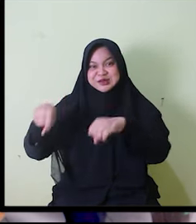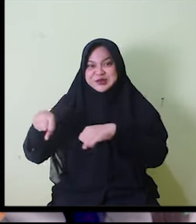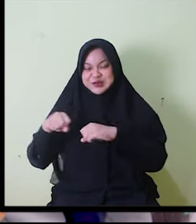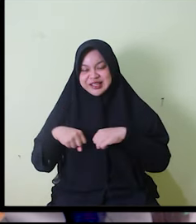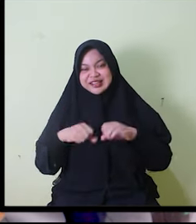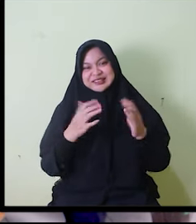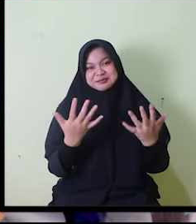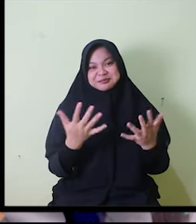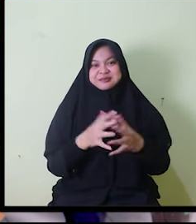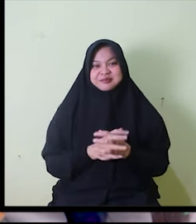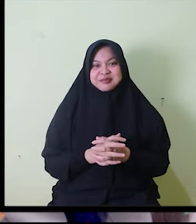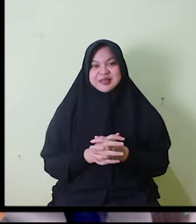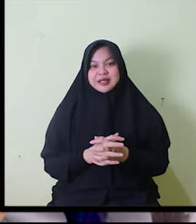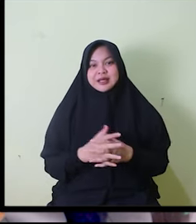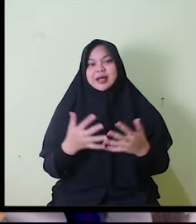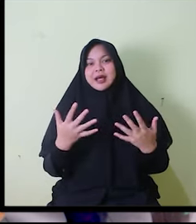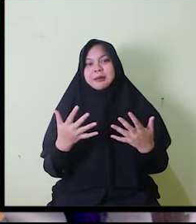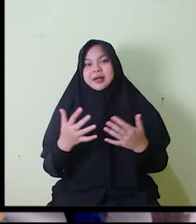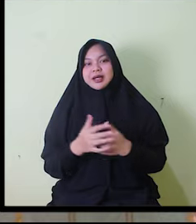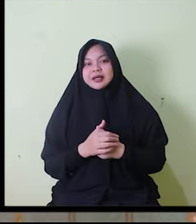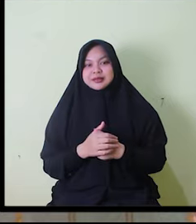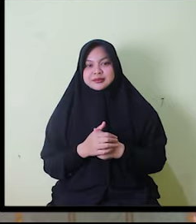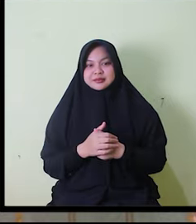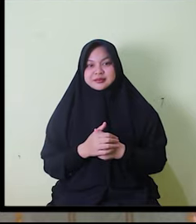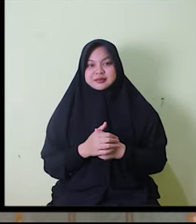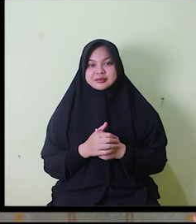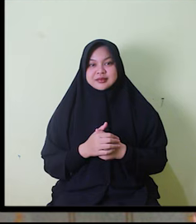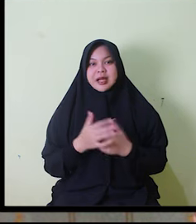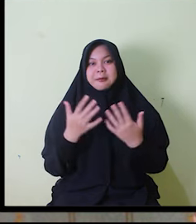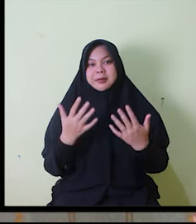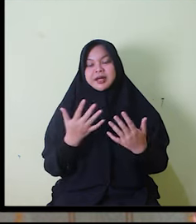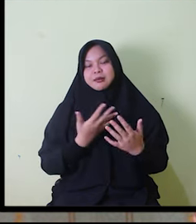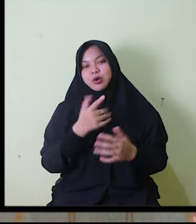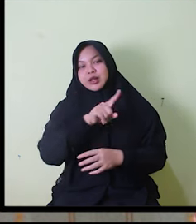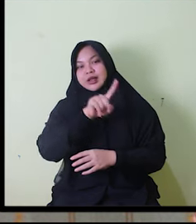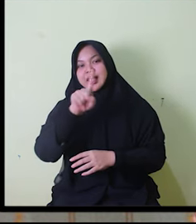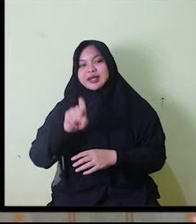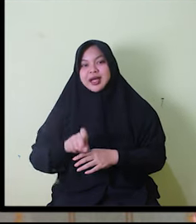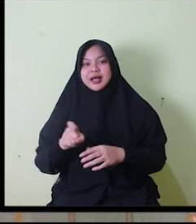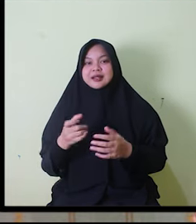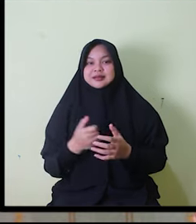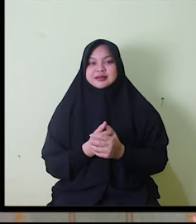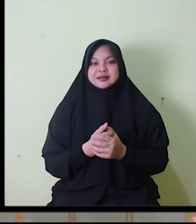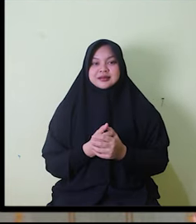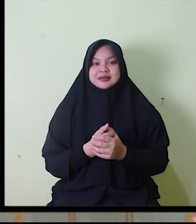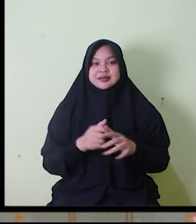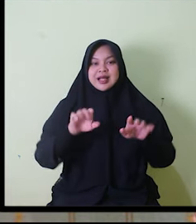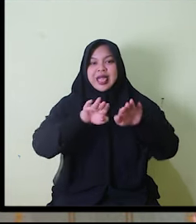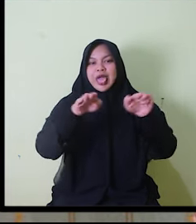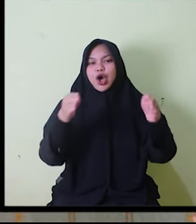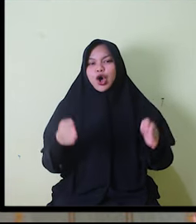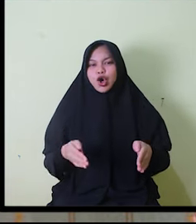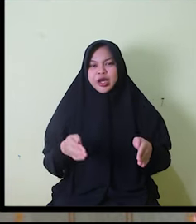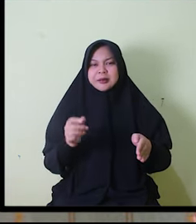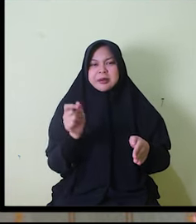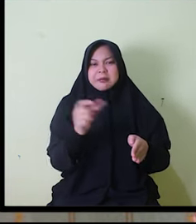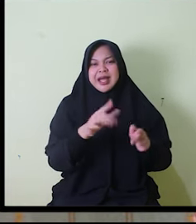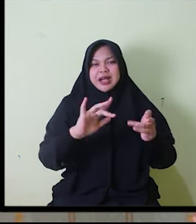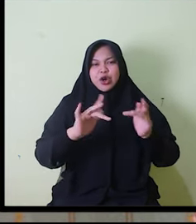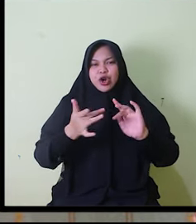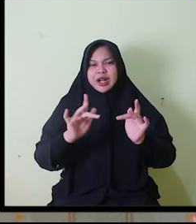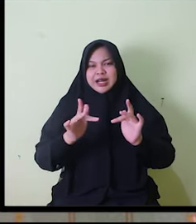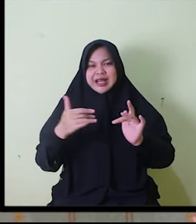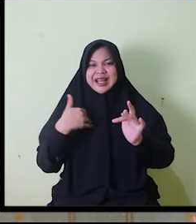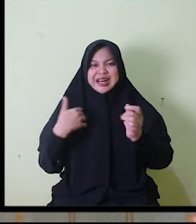ee Mas apa yang saya ingin tanyakan lagi loket pembayaran online ini apakah ada